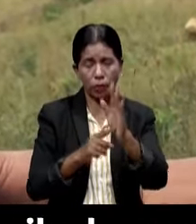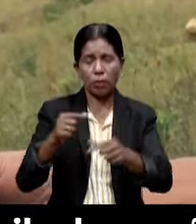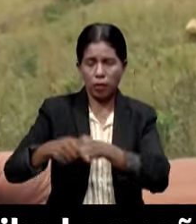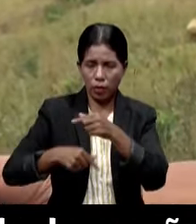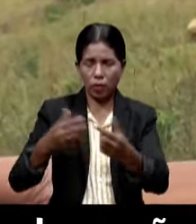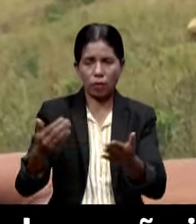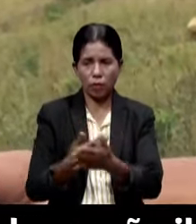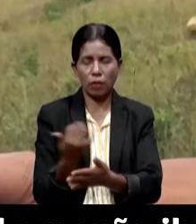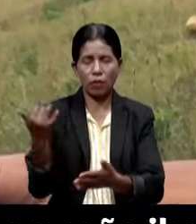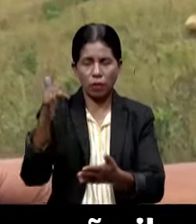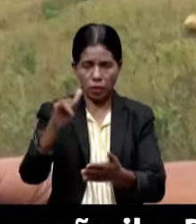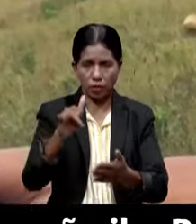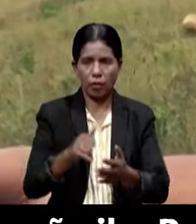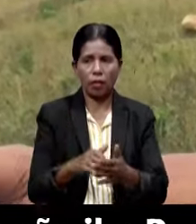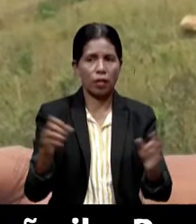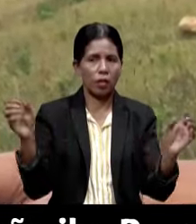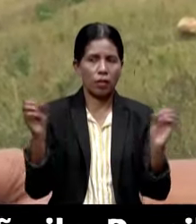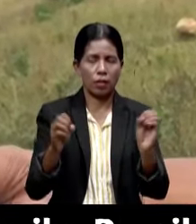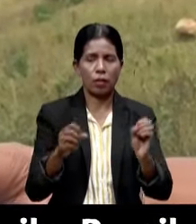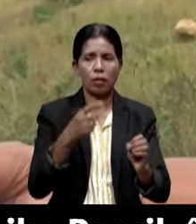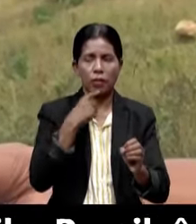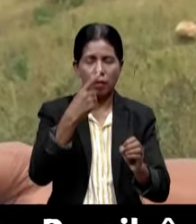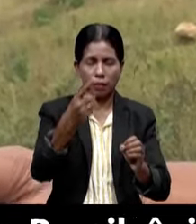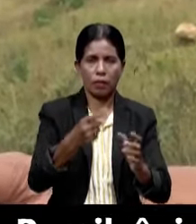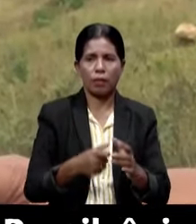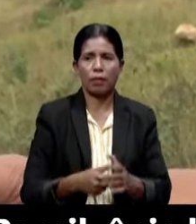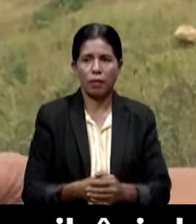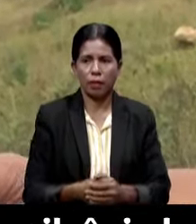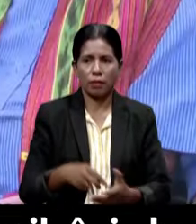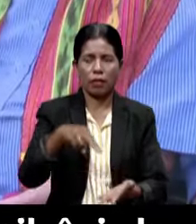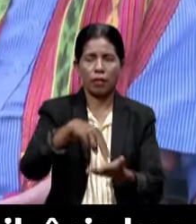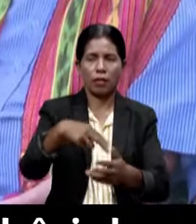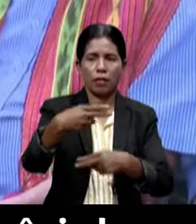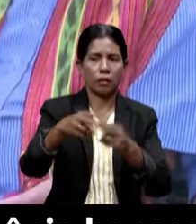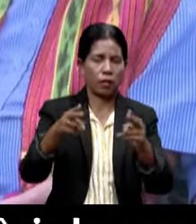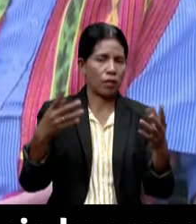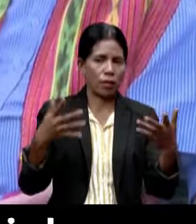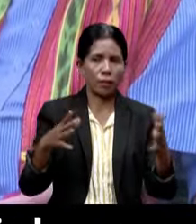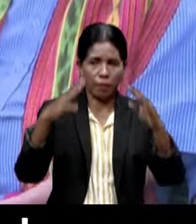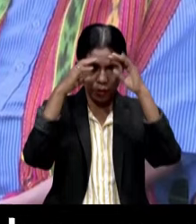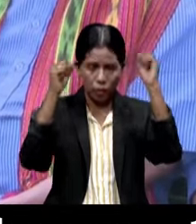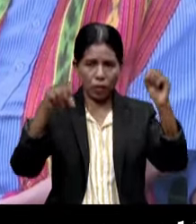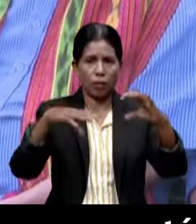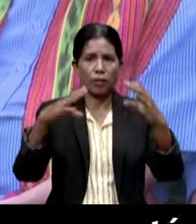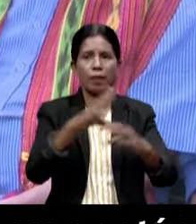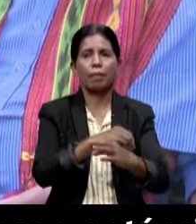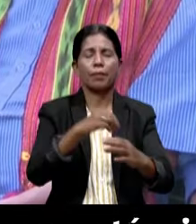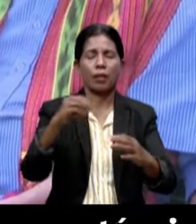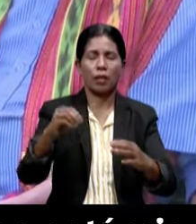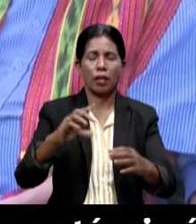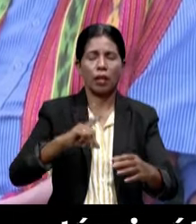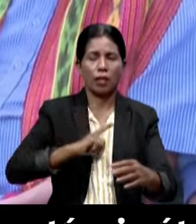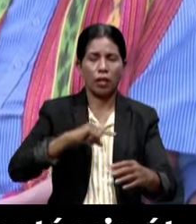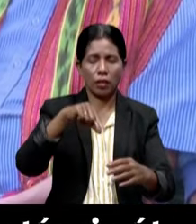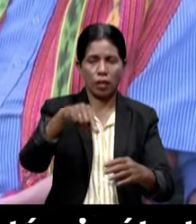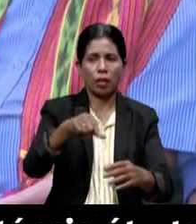alu iha. Ne, laos ida be uimbe, atu montak kaisa kasi ida la. Presidente Komisang Organizadora Fununain Kelikai, Domingo